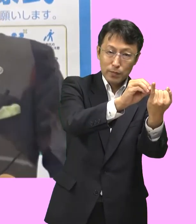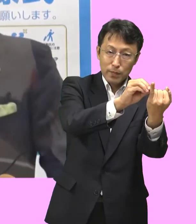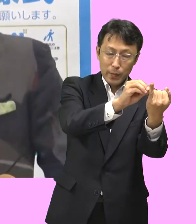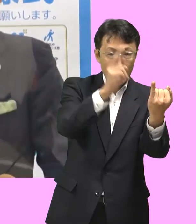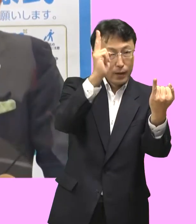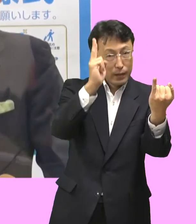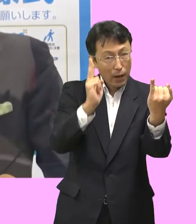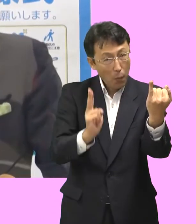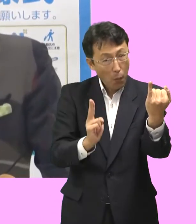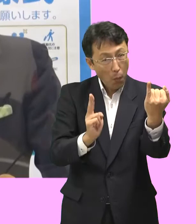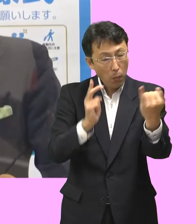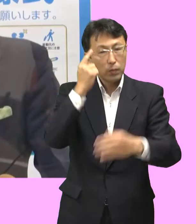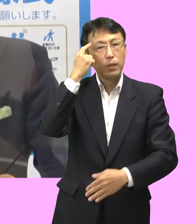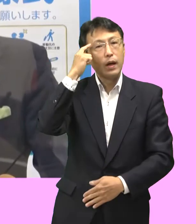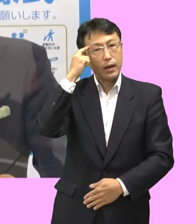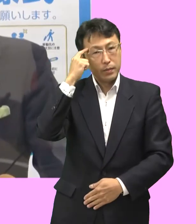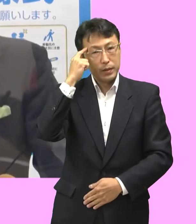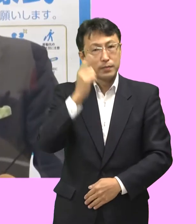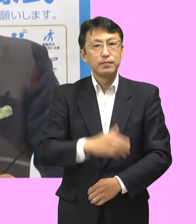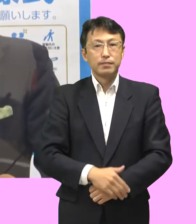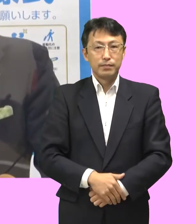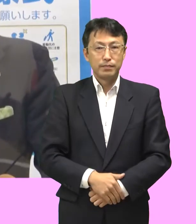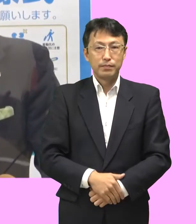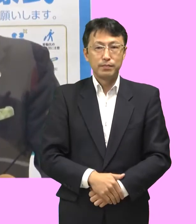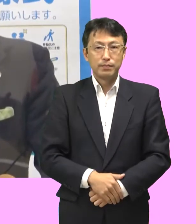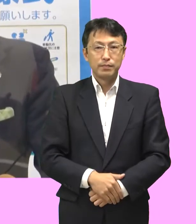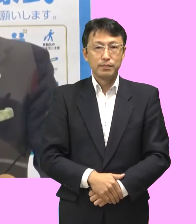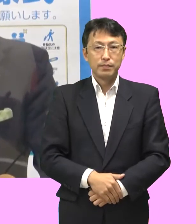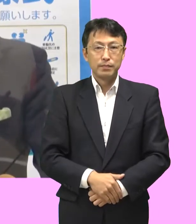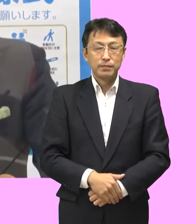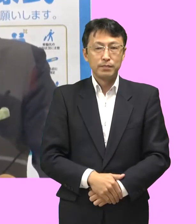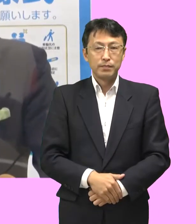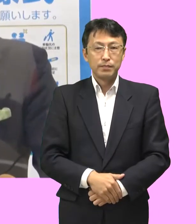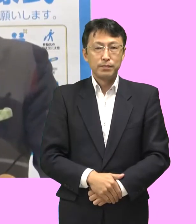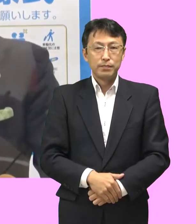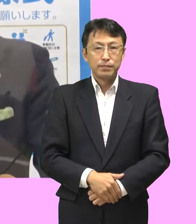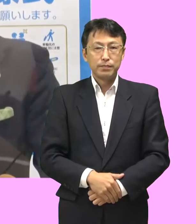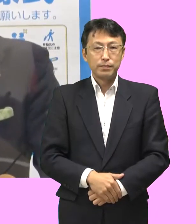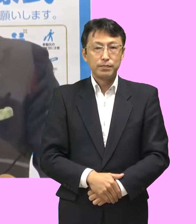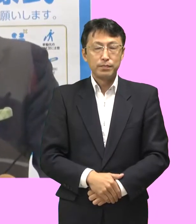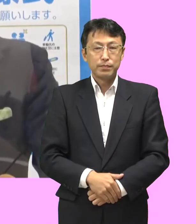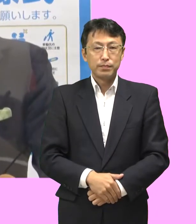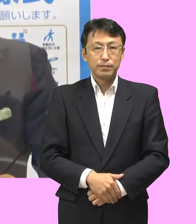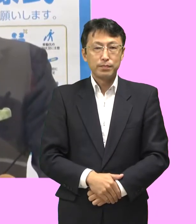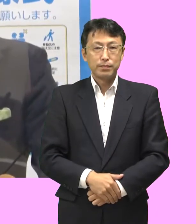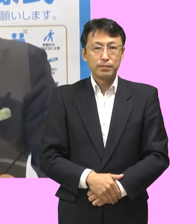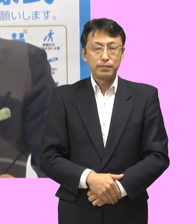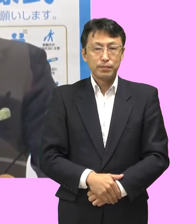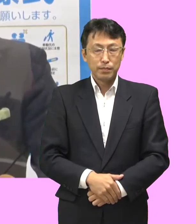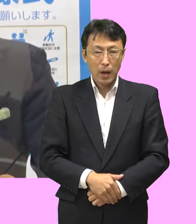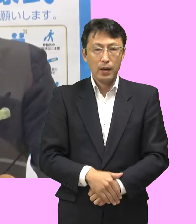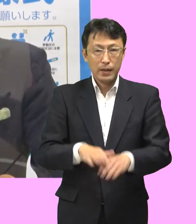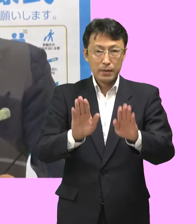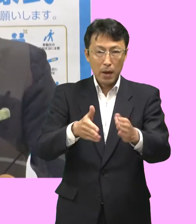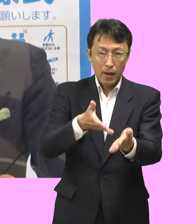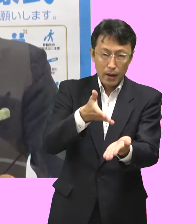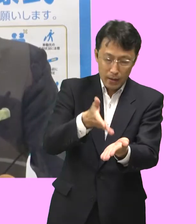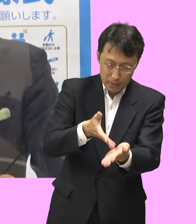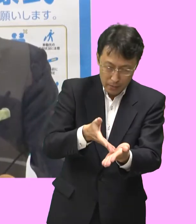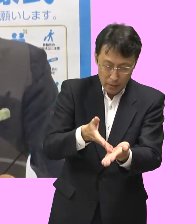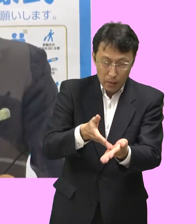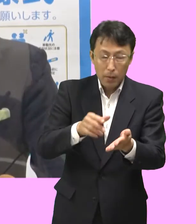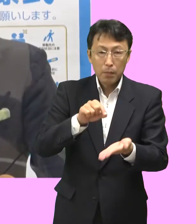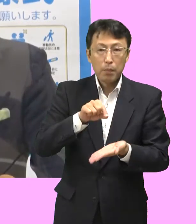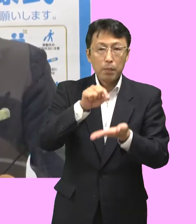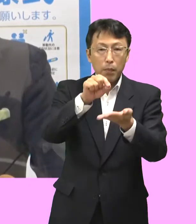感染したというふうに考えております。で、いずれもですね、先ほど申し上げましたように